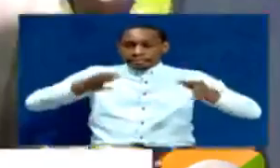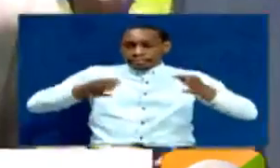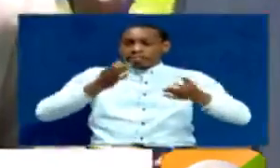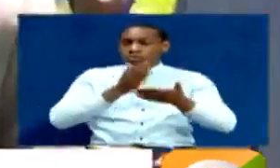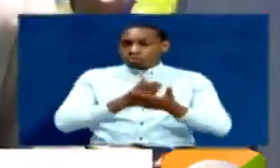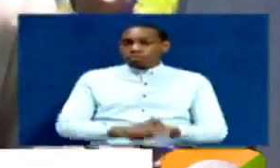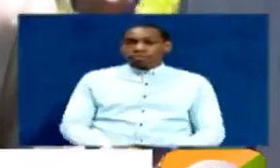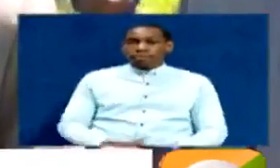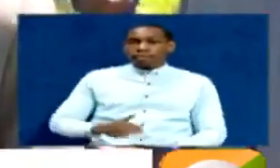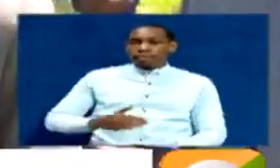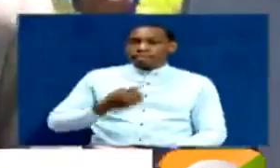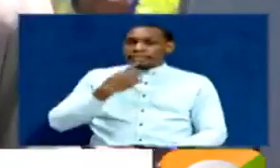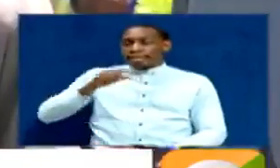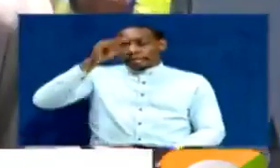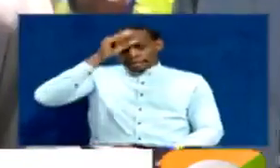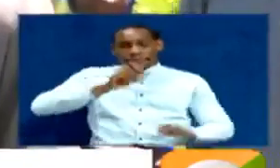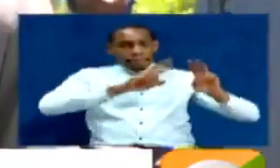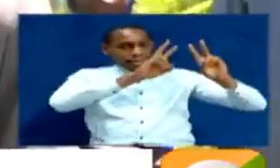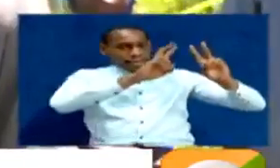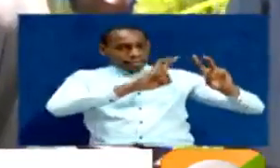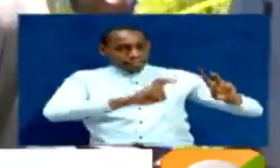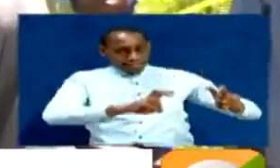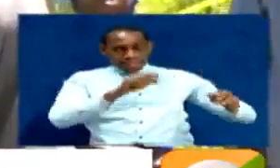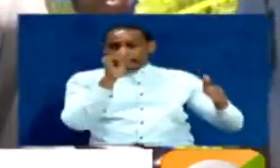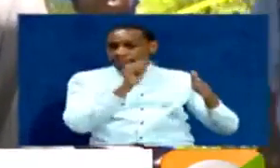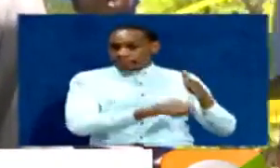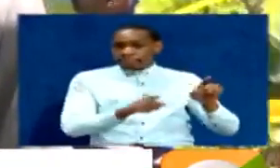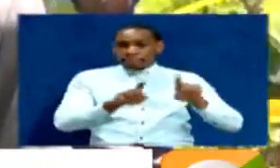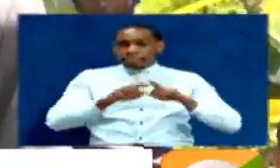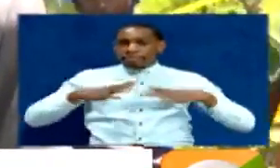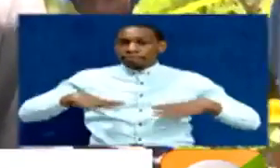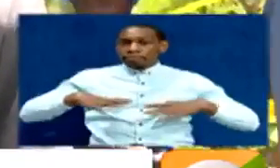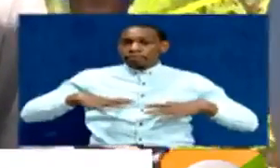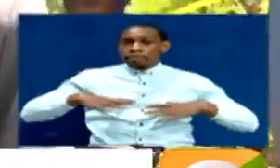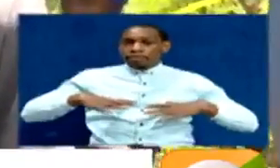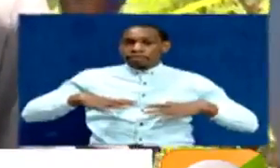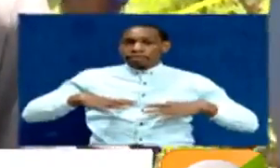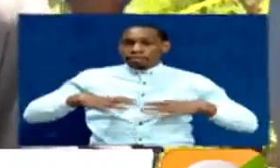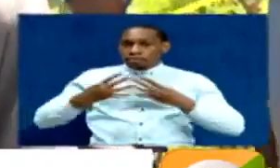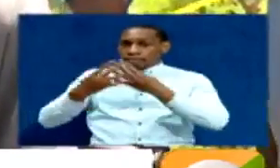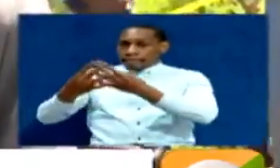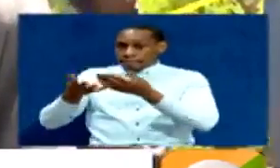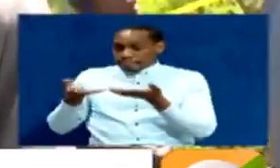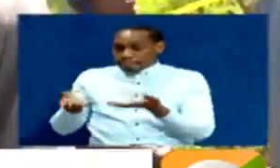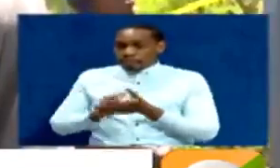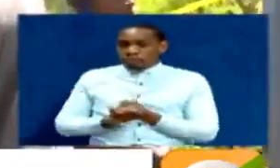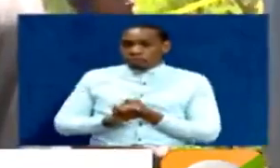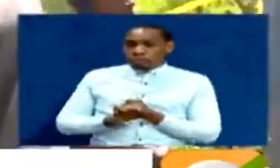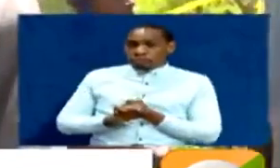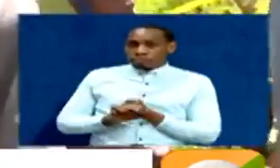be served. Naambia serikali wasuguze hiyo mambo saidi na wale ambao wako baroni saa hii